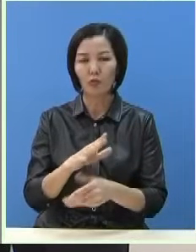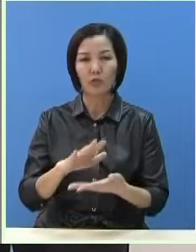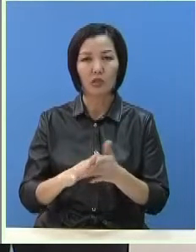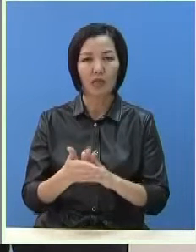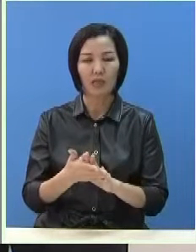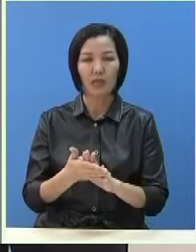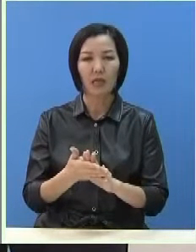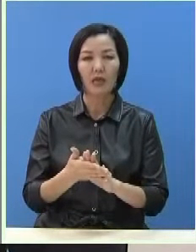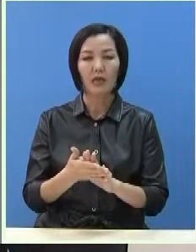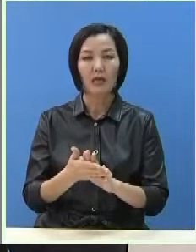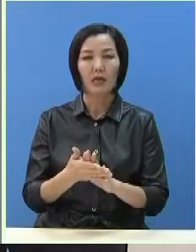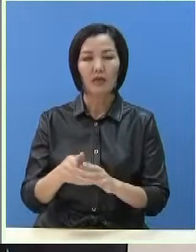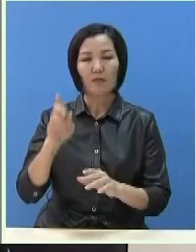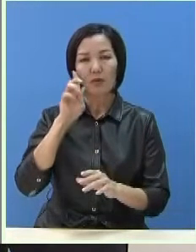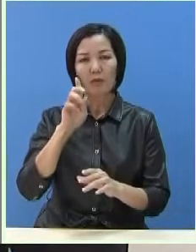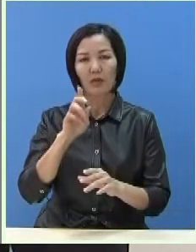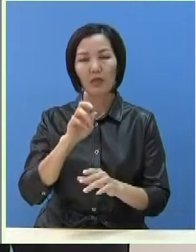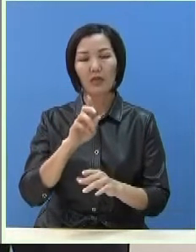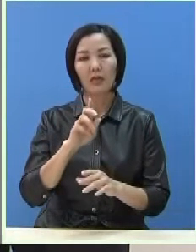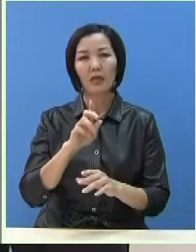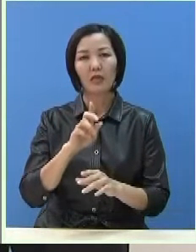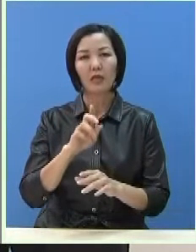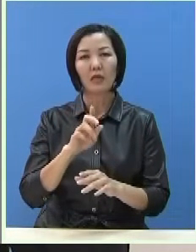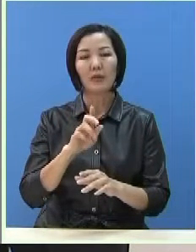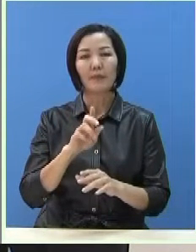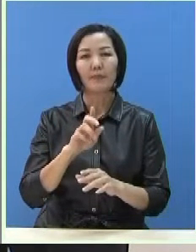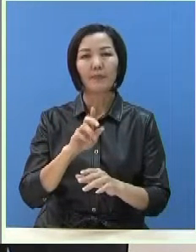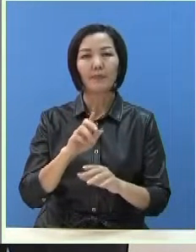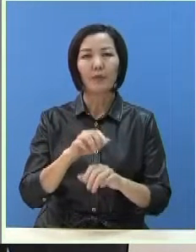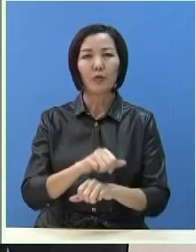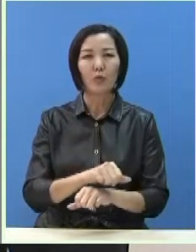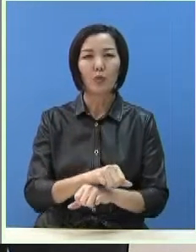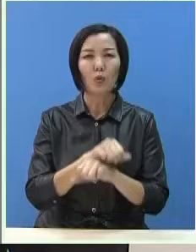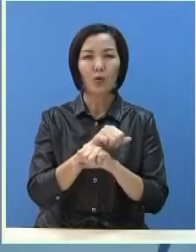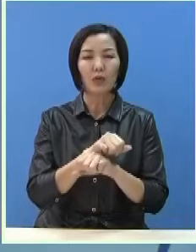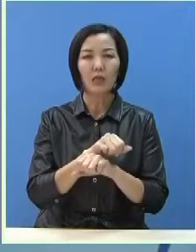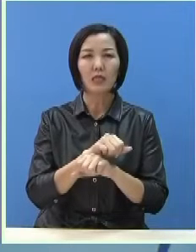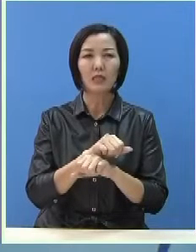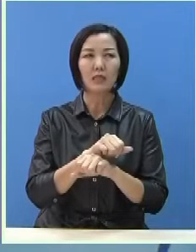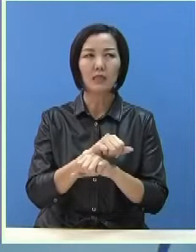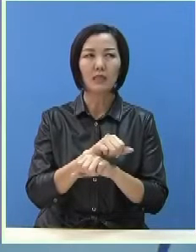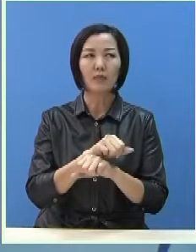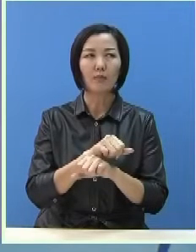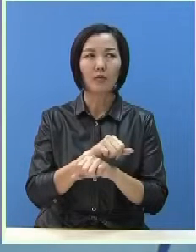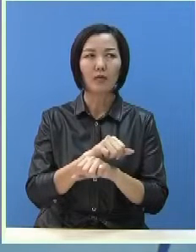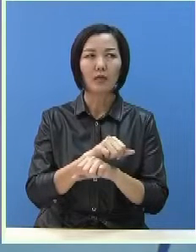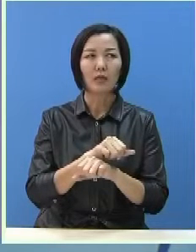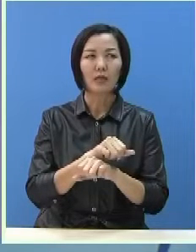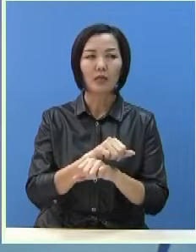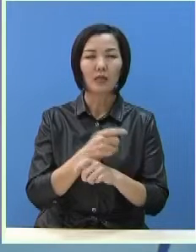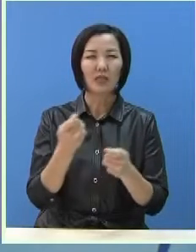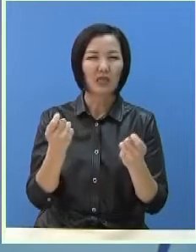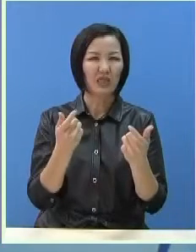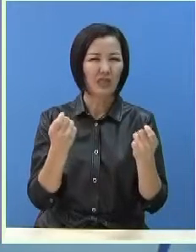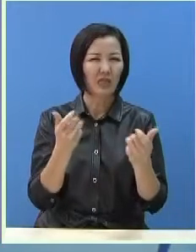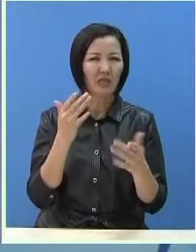байқамаған сияқтымыз. Бірақ енді мемлекеттік төңкеріс дегенге кішкене солай айтуға жоқ,